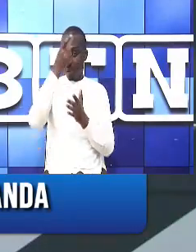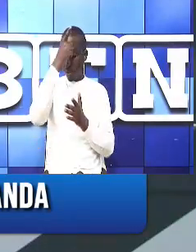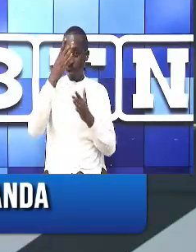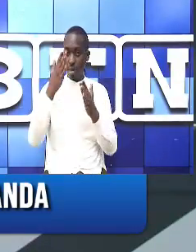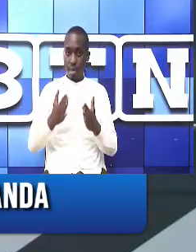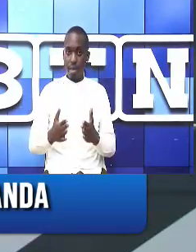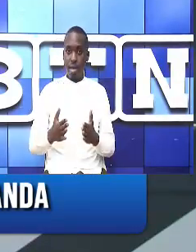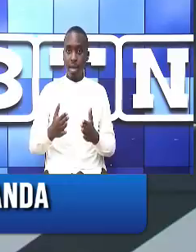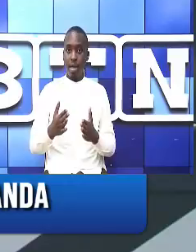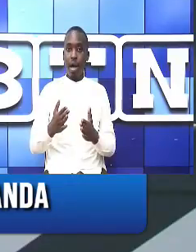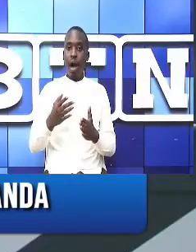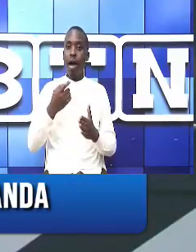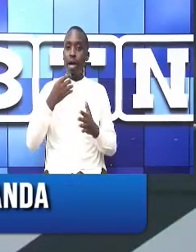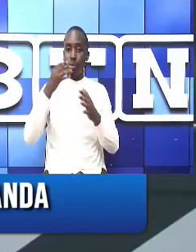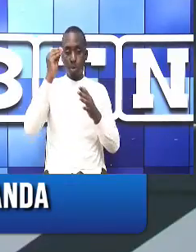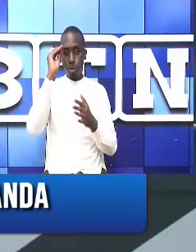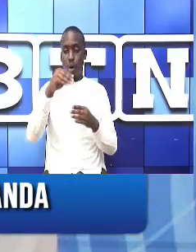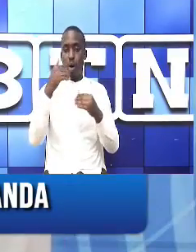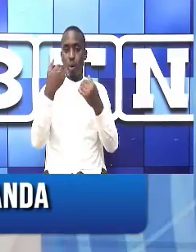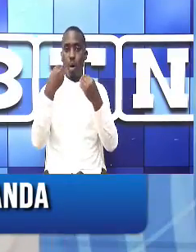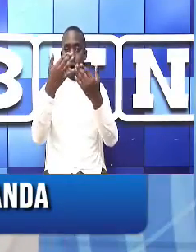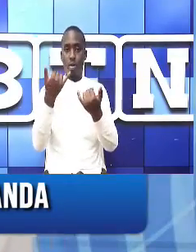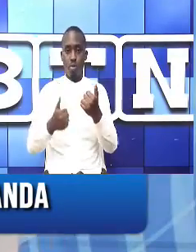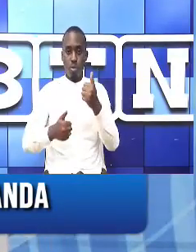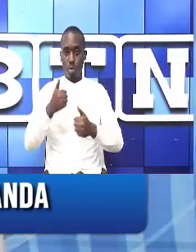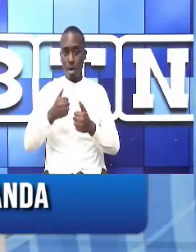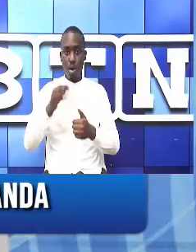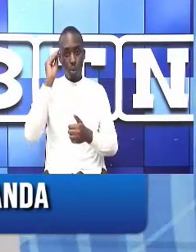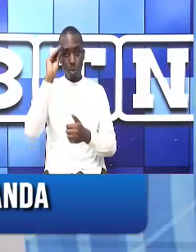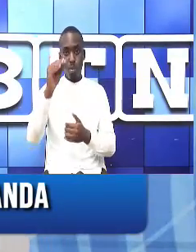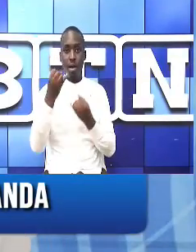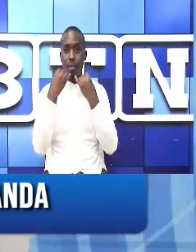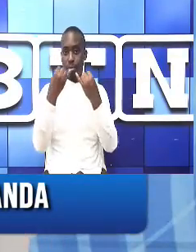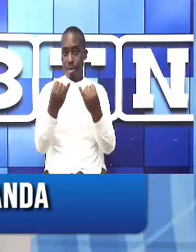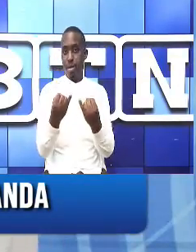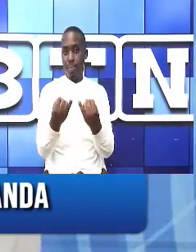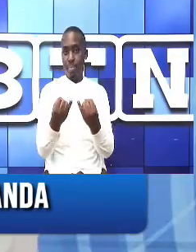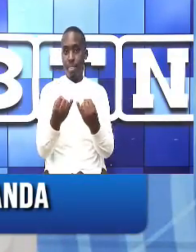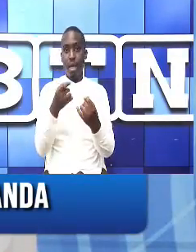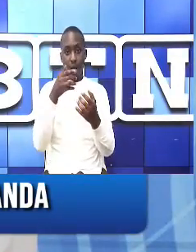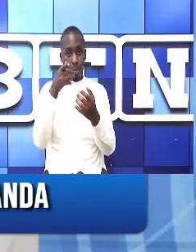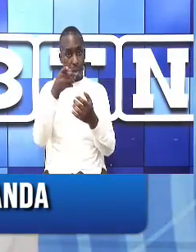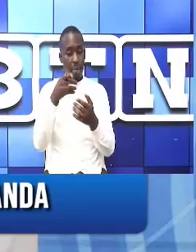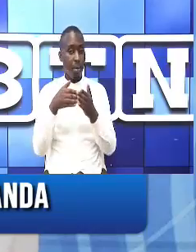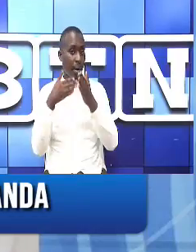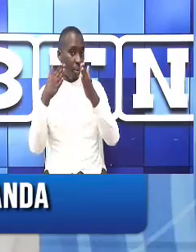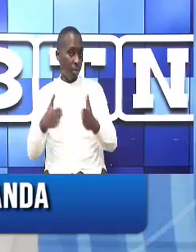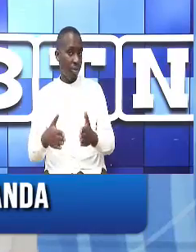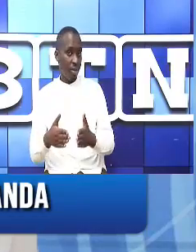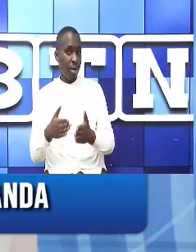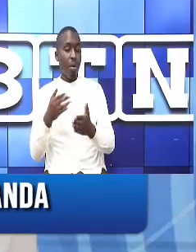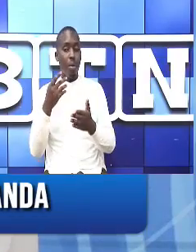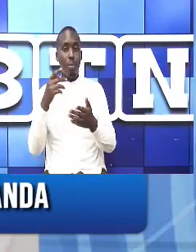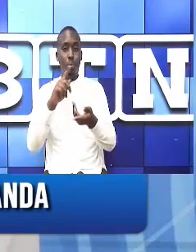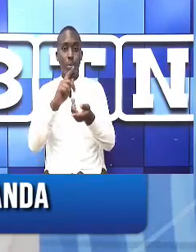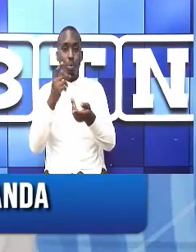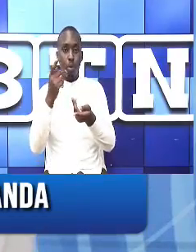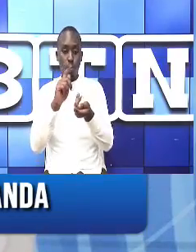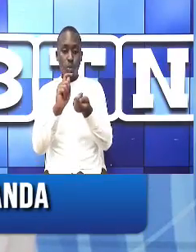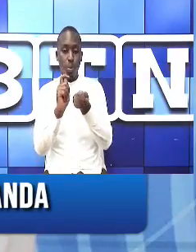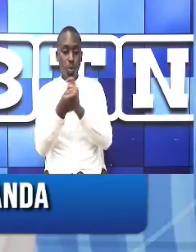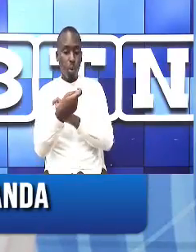tariki ni ubuhe urakoze cyane banyambara ubutumwa bugira buti yemwe bayobozi mutubere abatutari